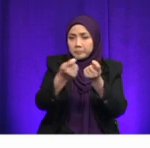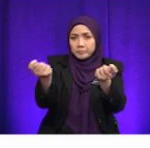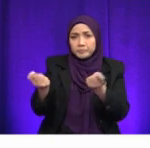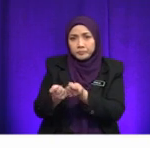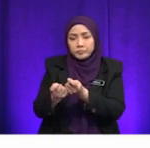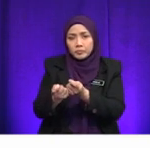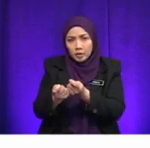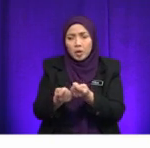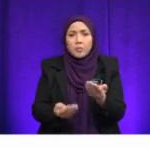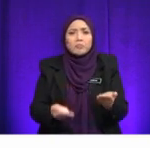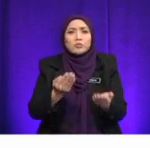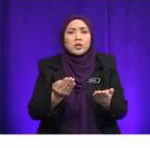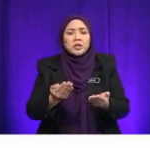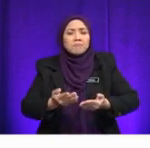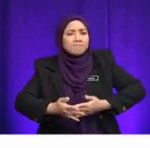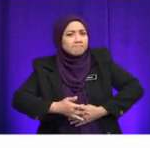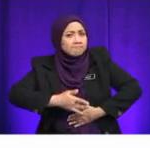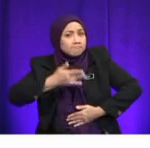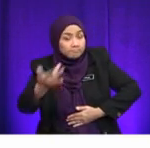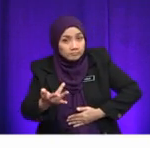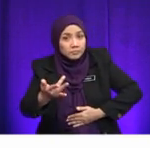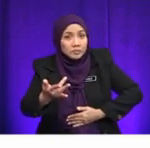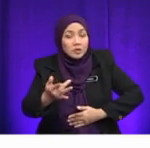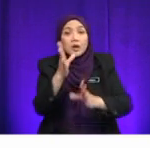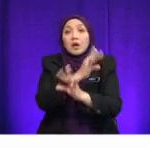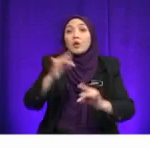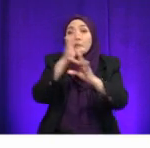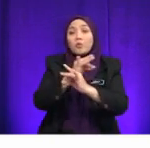Jadi ini maksudnya betapa tegasnya